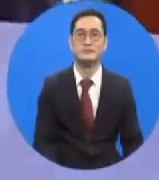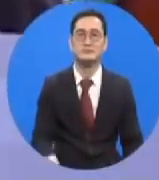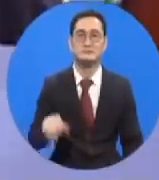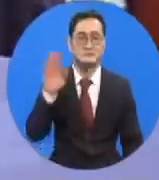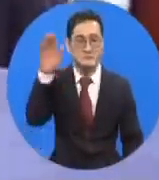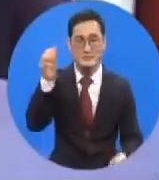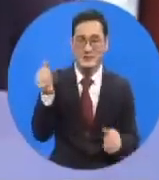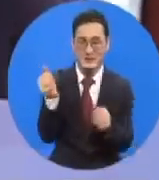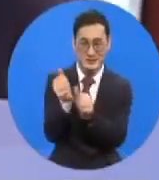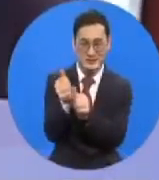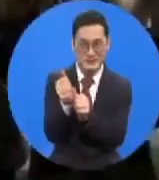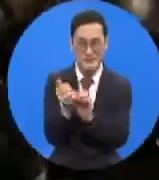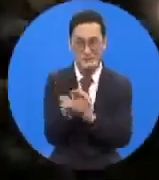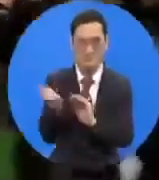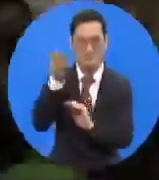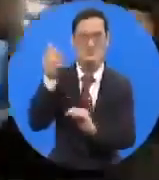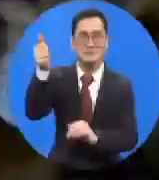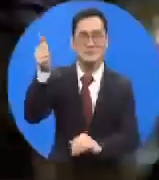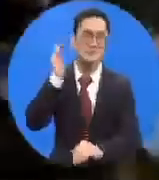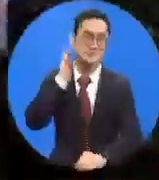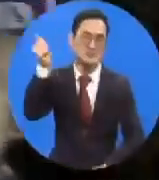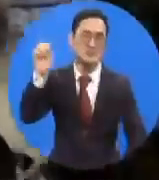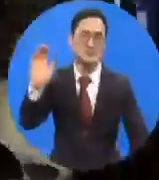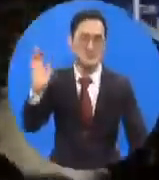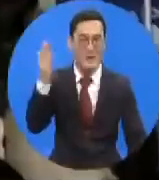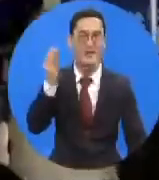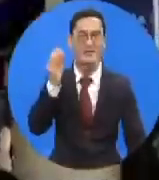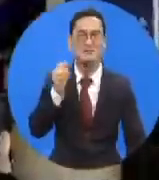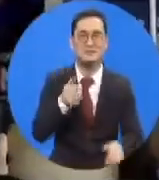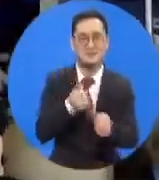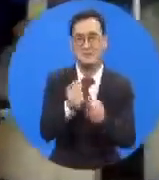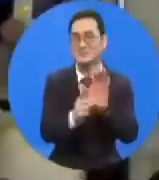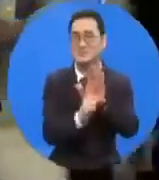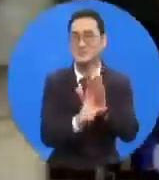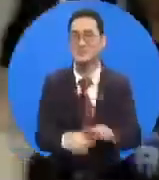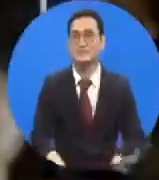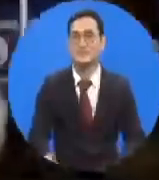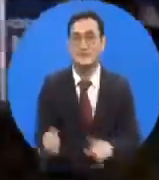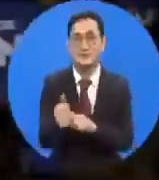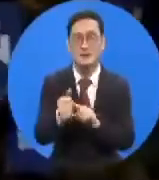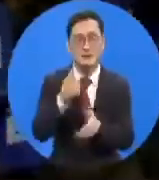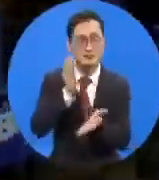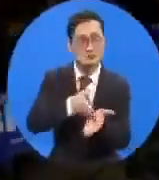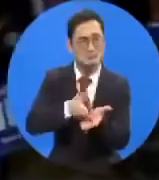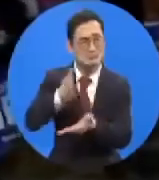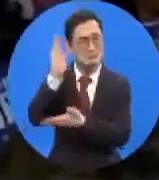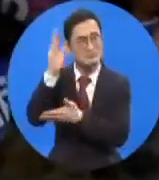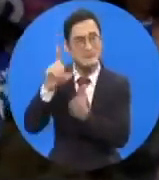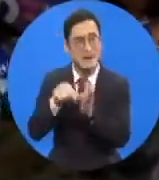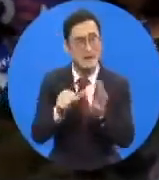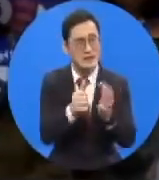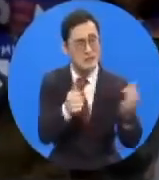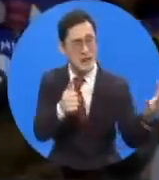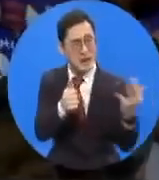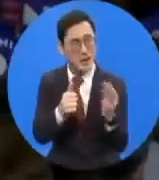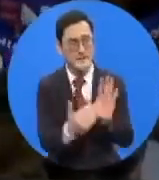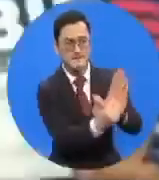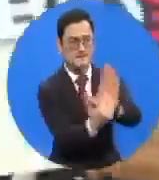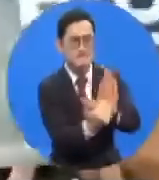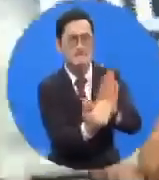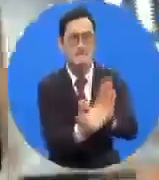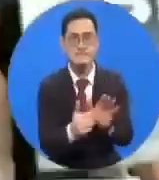승리를 자축했습니다. 유세 현장에서 남편에게 달려든 지지자를 온몸으로 밀쳐내는 등 참모형 내조로 유명한 바이든